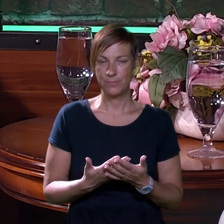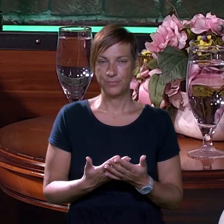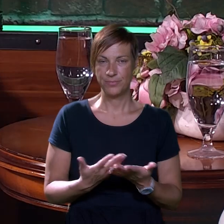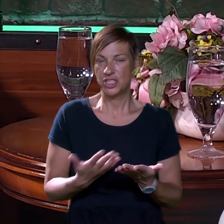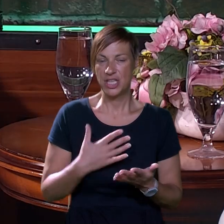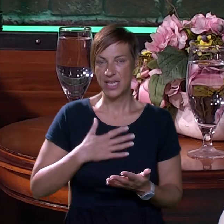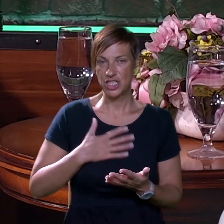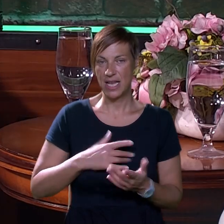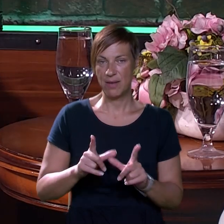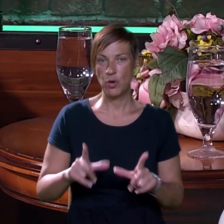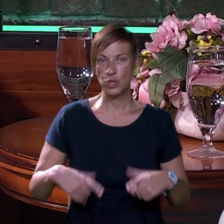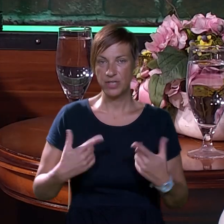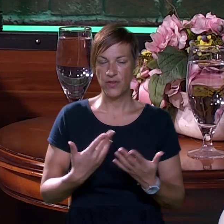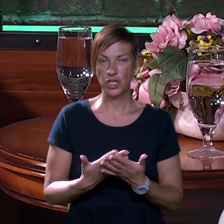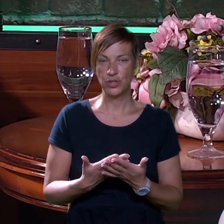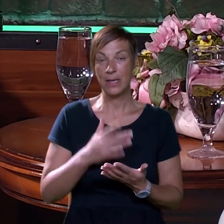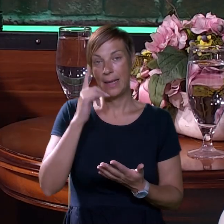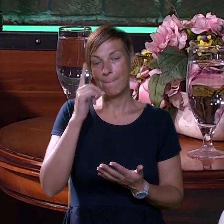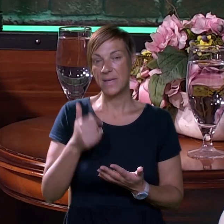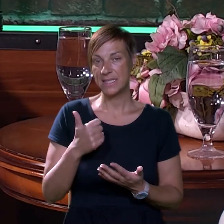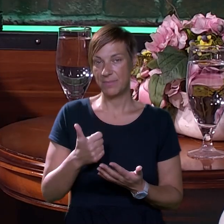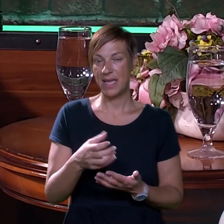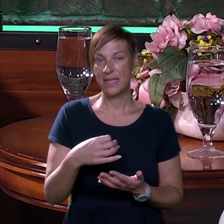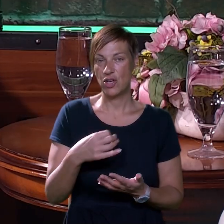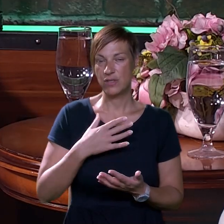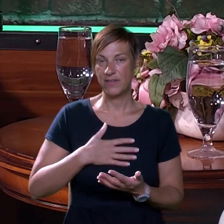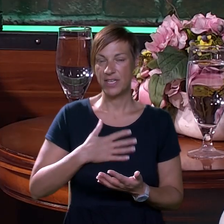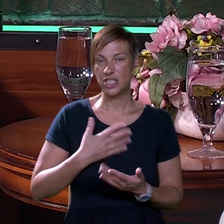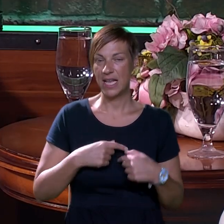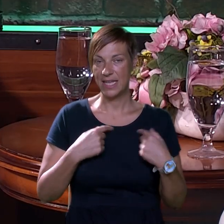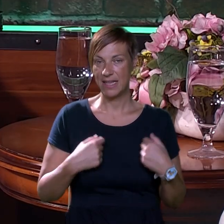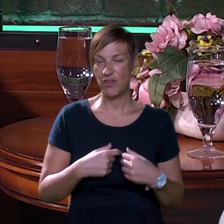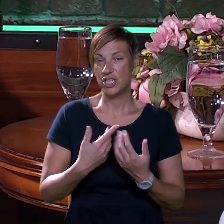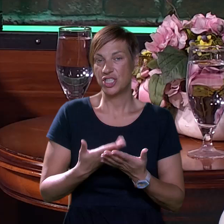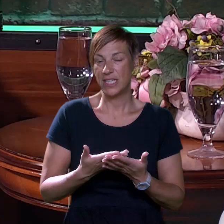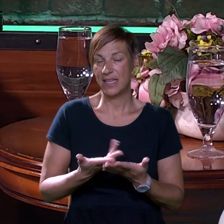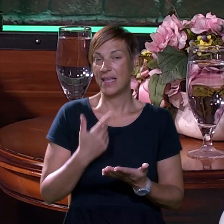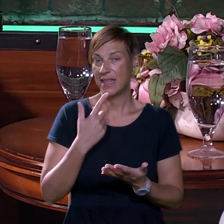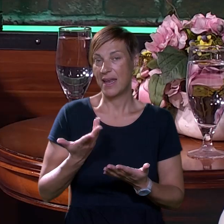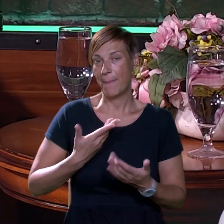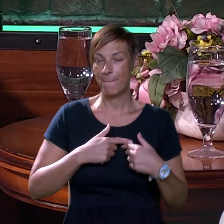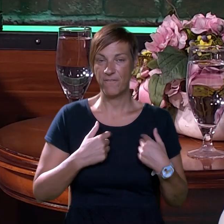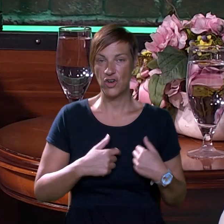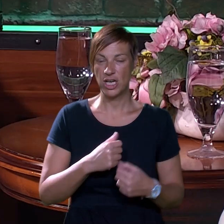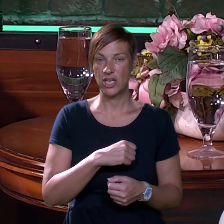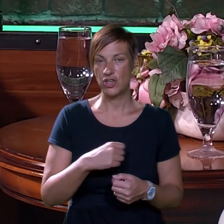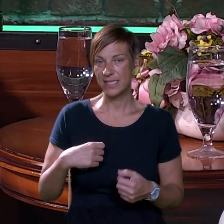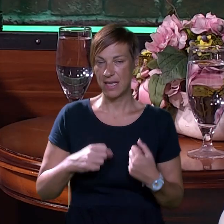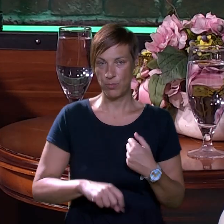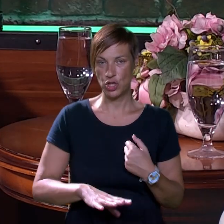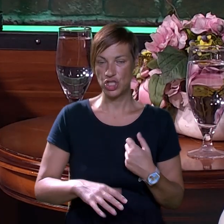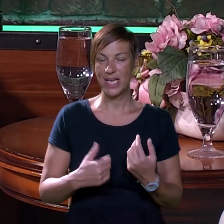šta željeli u životu, ali mislim da je jedina i osnovna želja da voliš i da budeš voljen. Znači, od